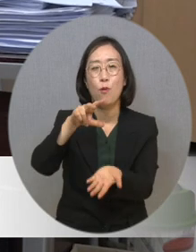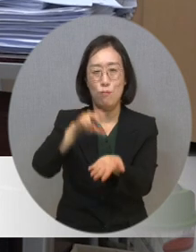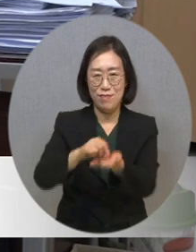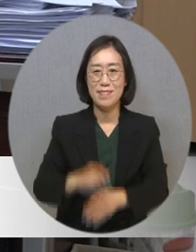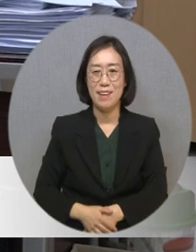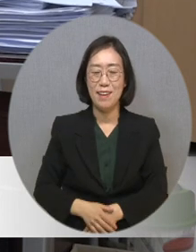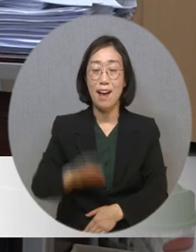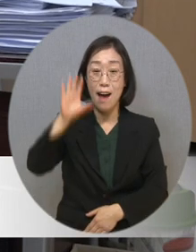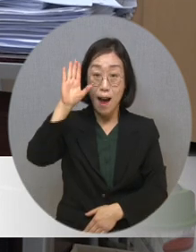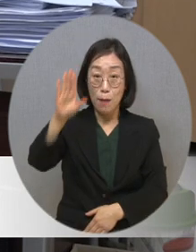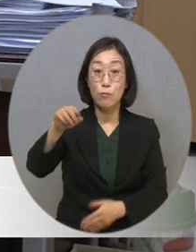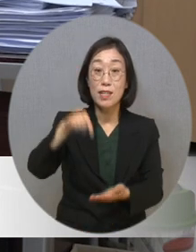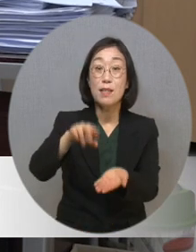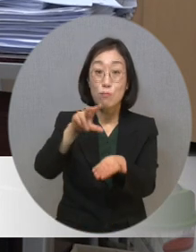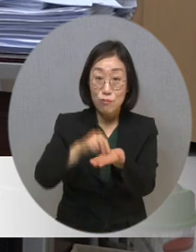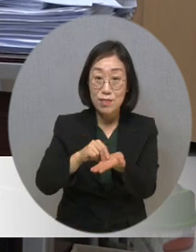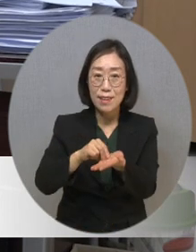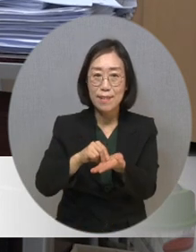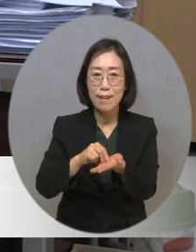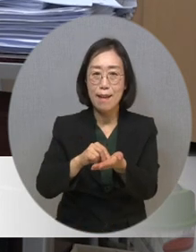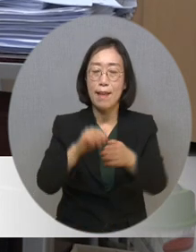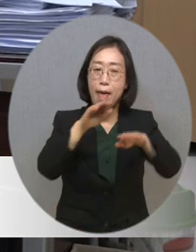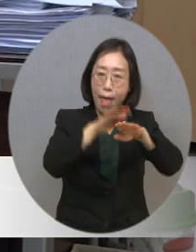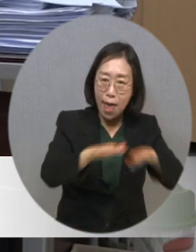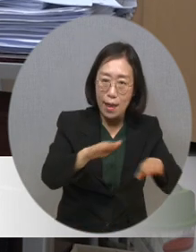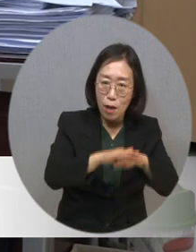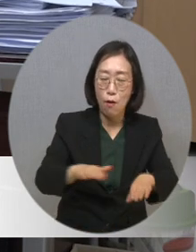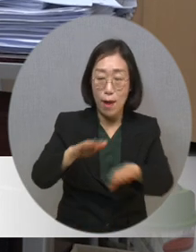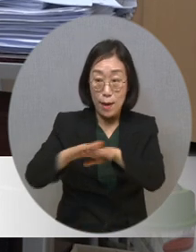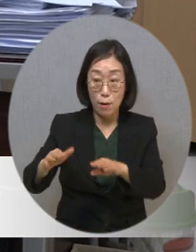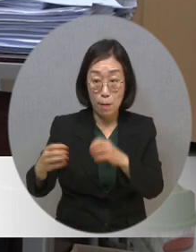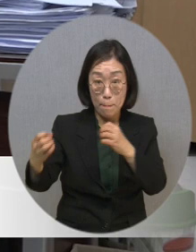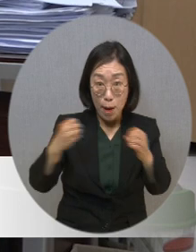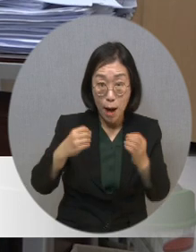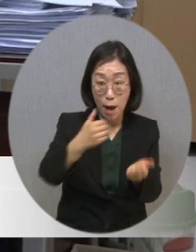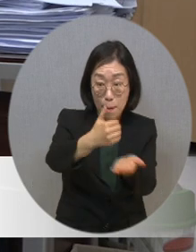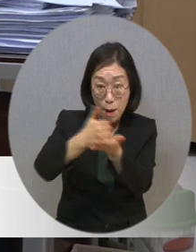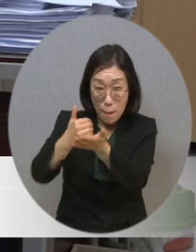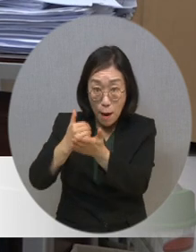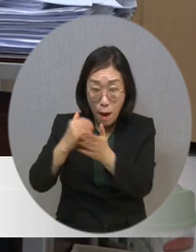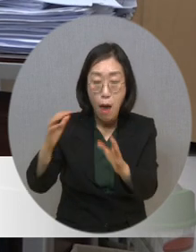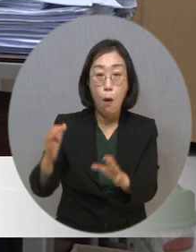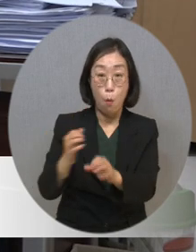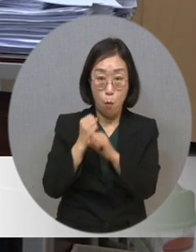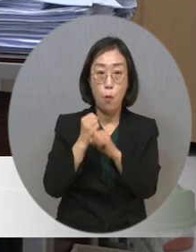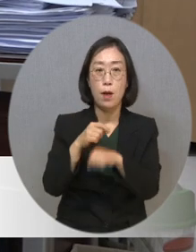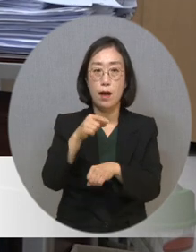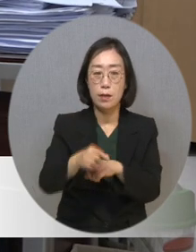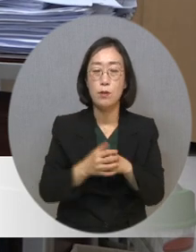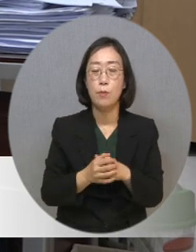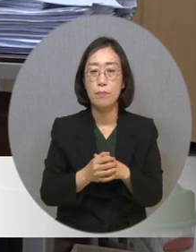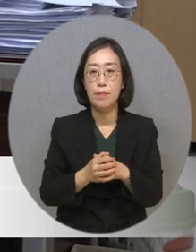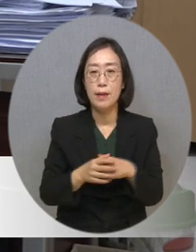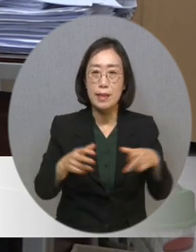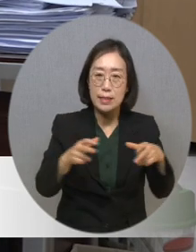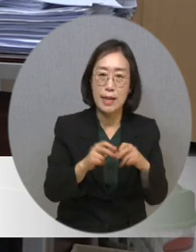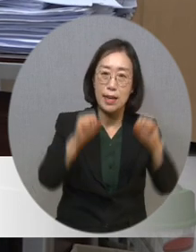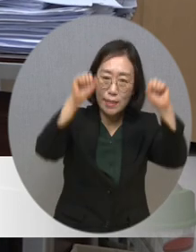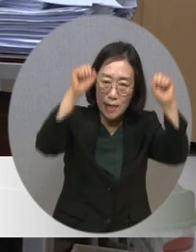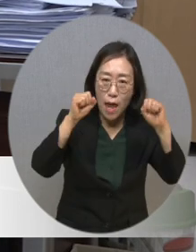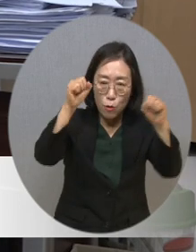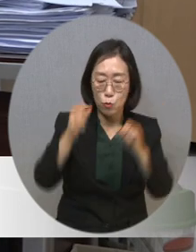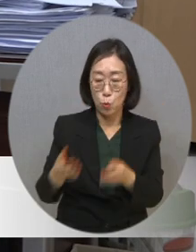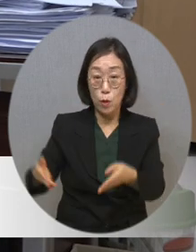앞으로요 부분을 하나하나씩 의견을 들어서 수렴해서 대한장애인 체육과 또 관계